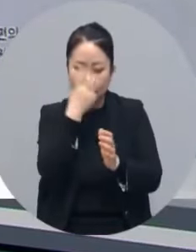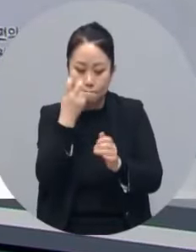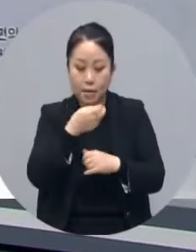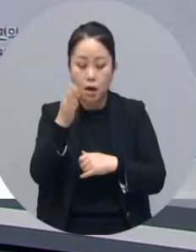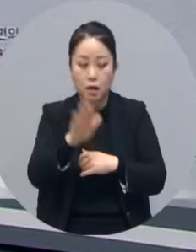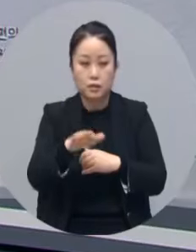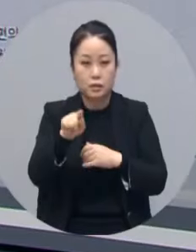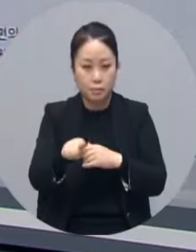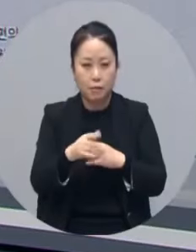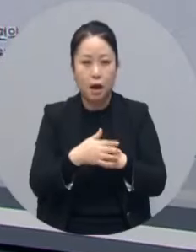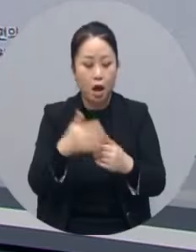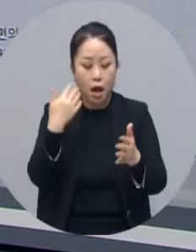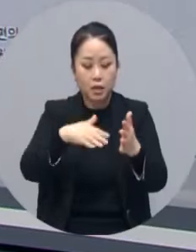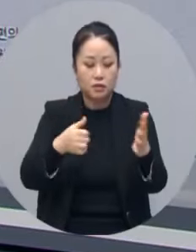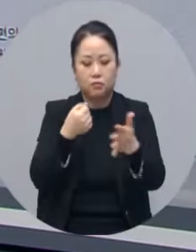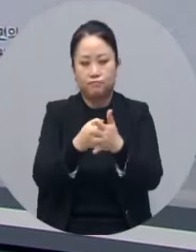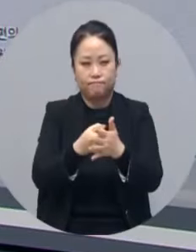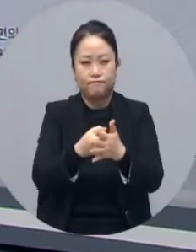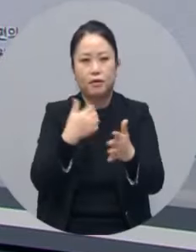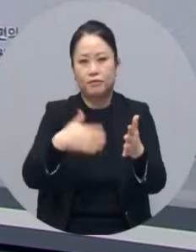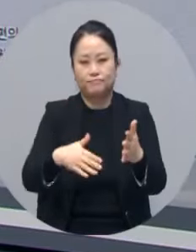상황입니다 송광모